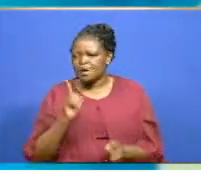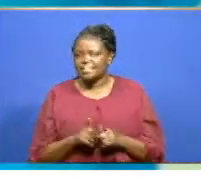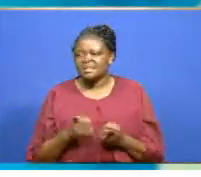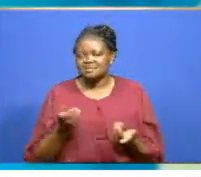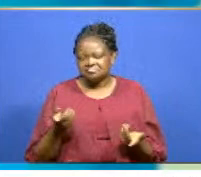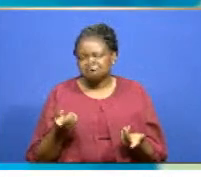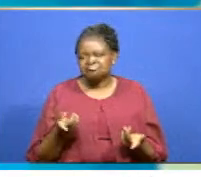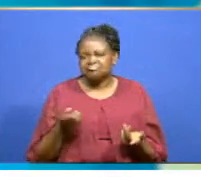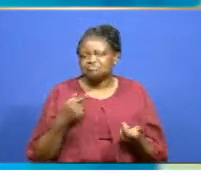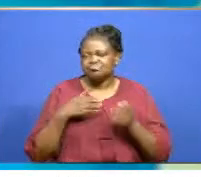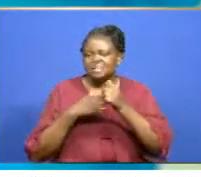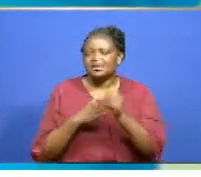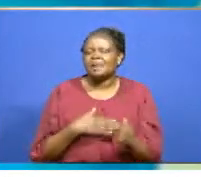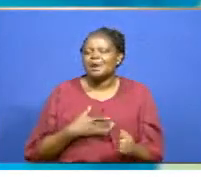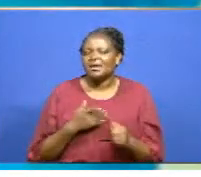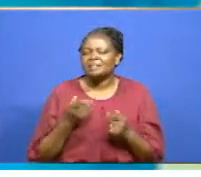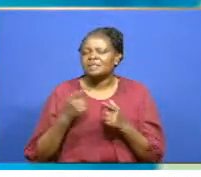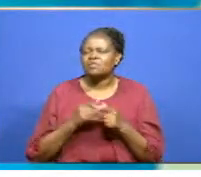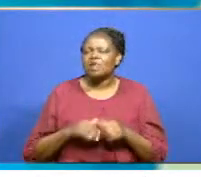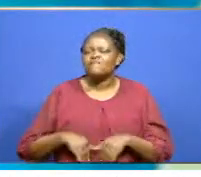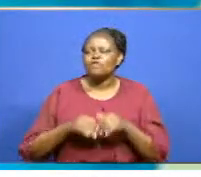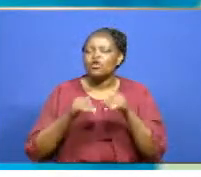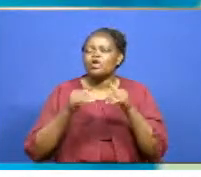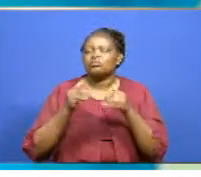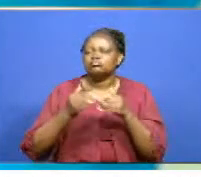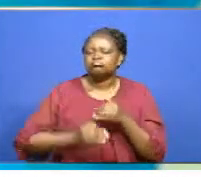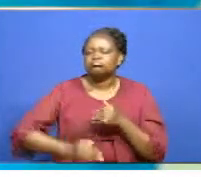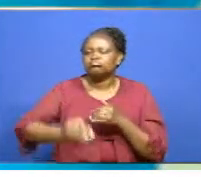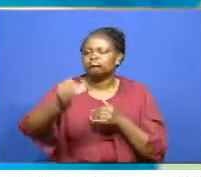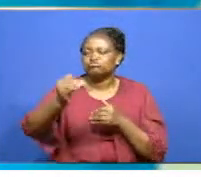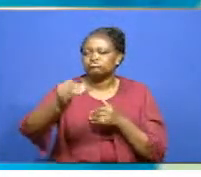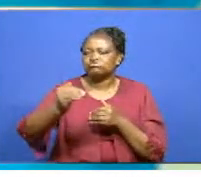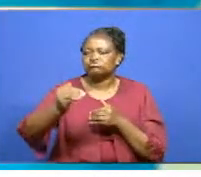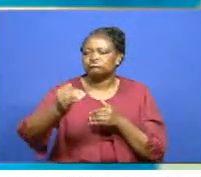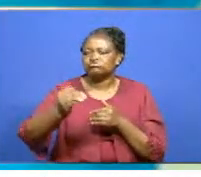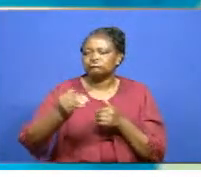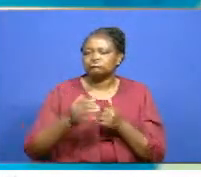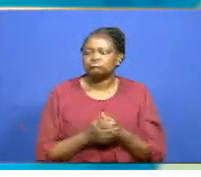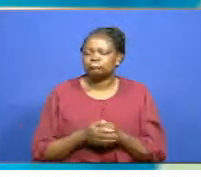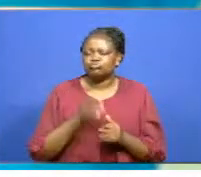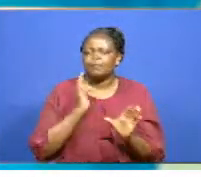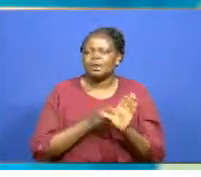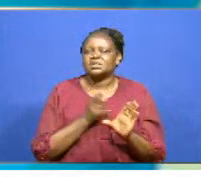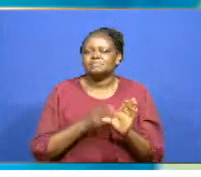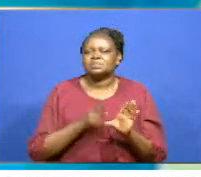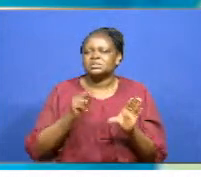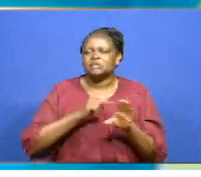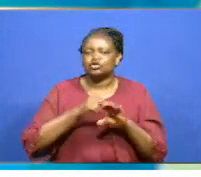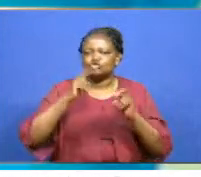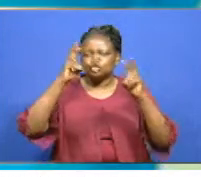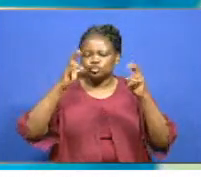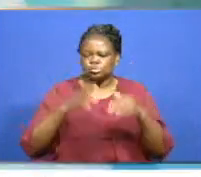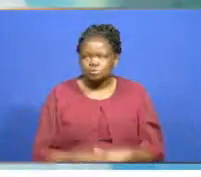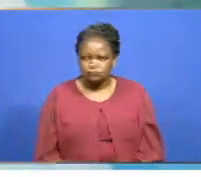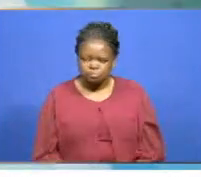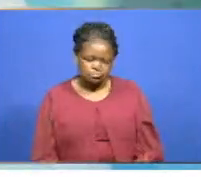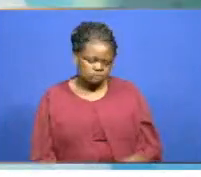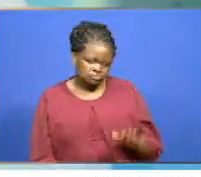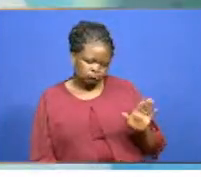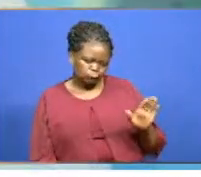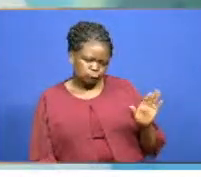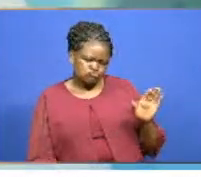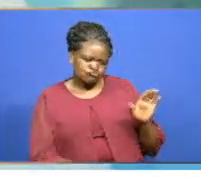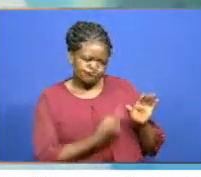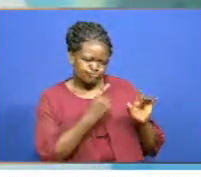wetu na tunamfuata na tukisonga mbele katika kushiriki katika masuala ya kitaifa. Naam, umeibua swala